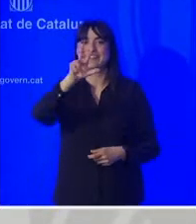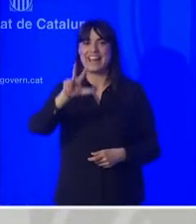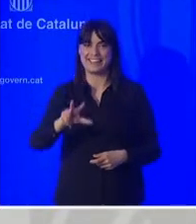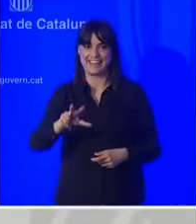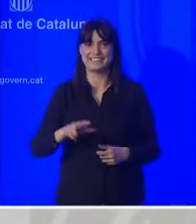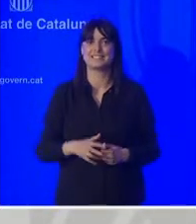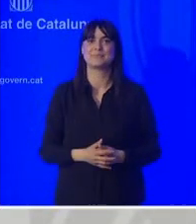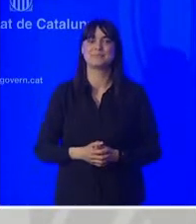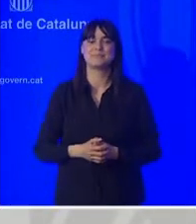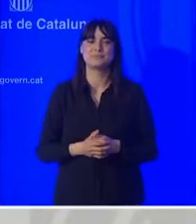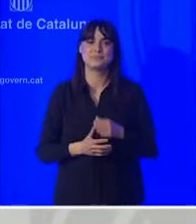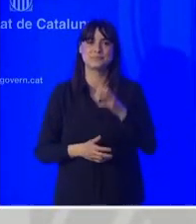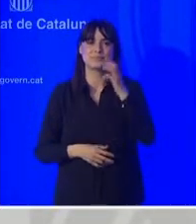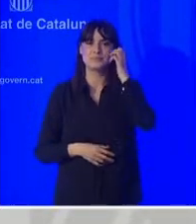3